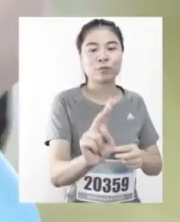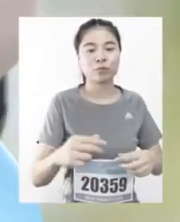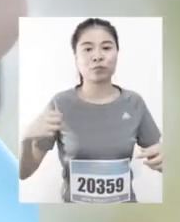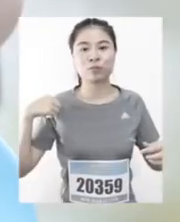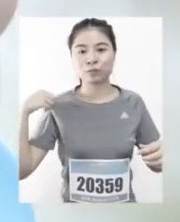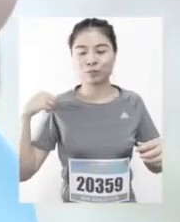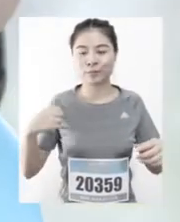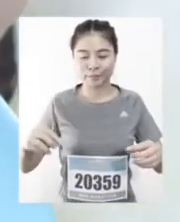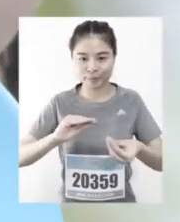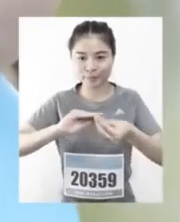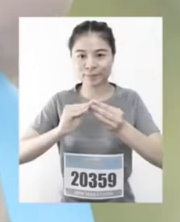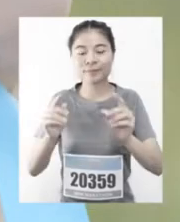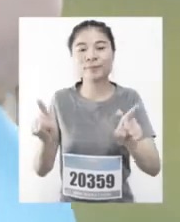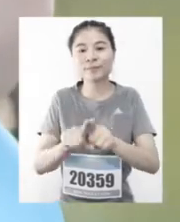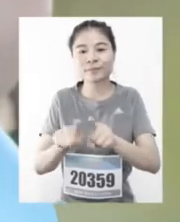ได้เหรียญเดียวกัน